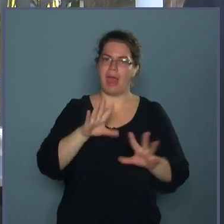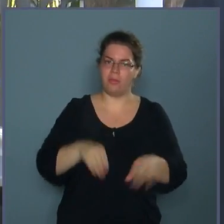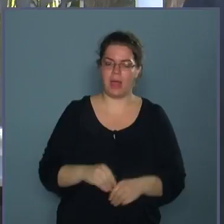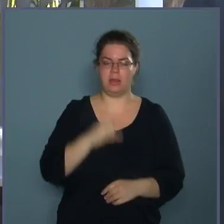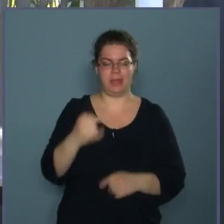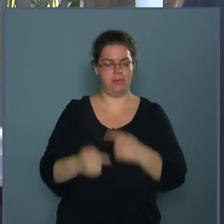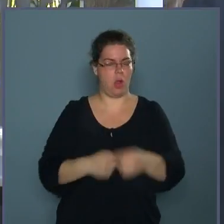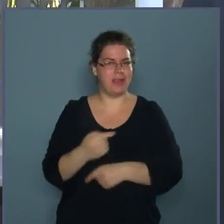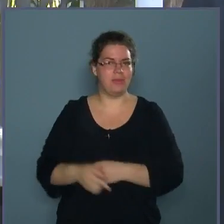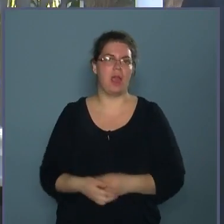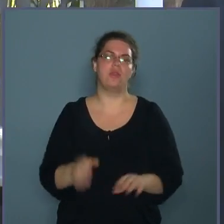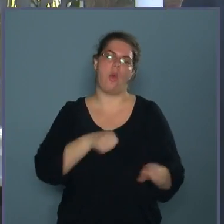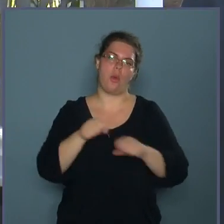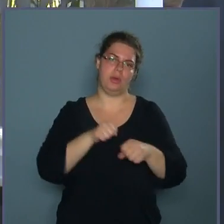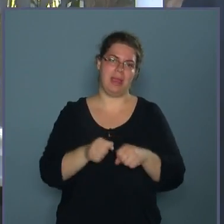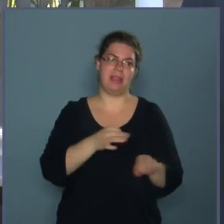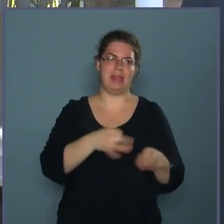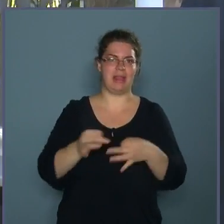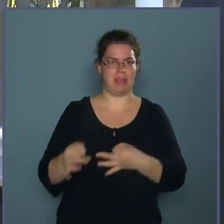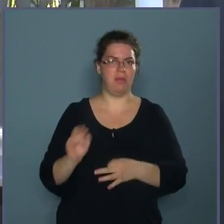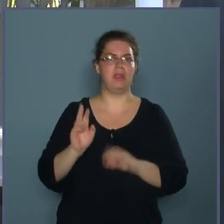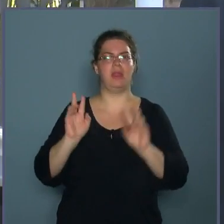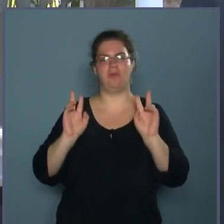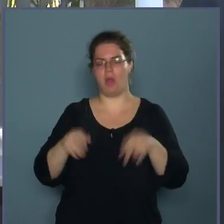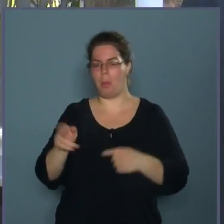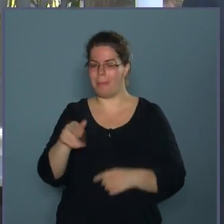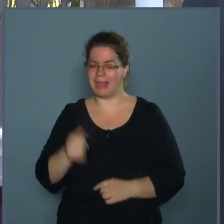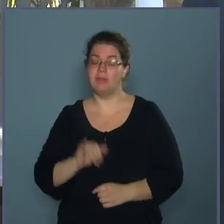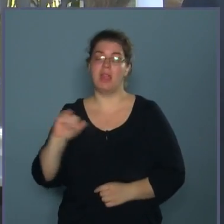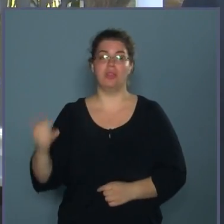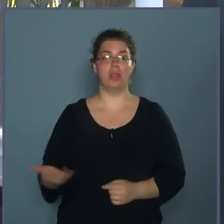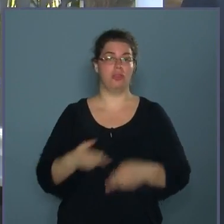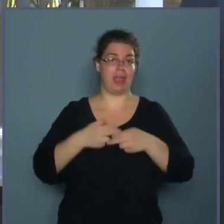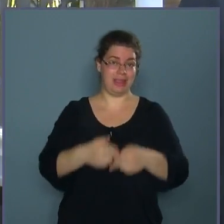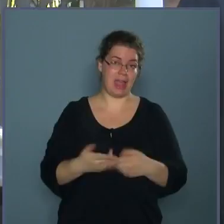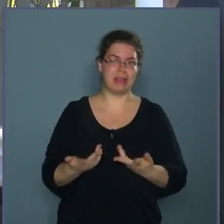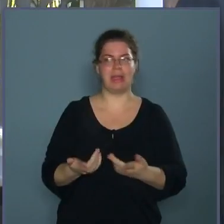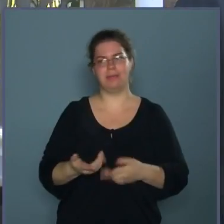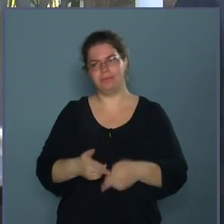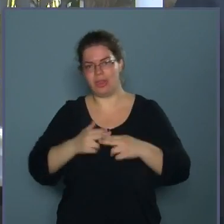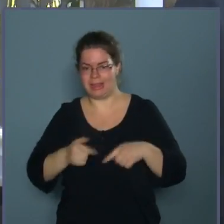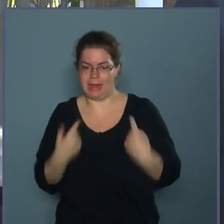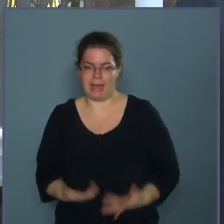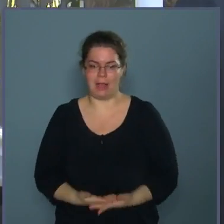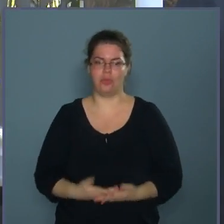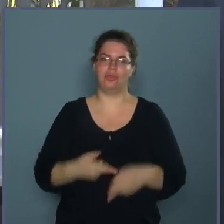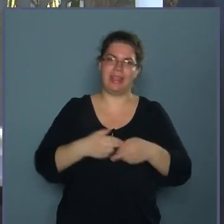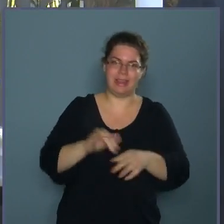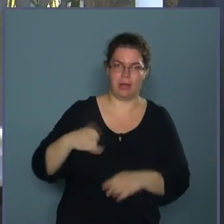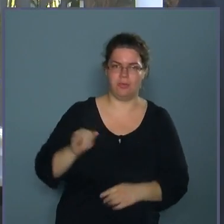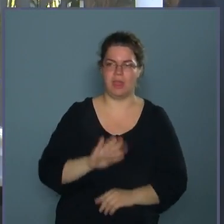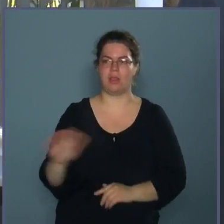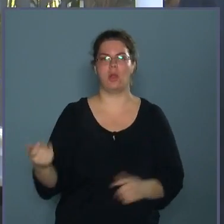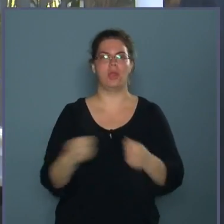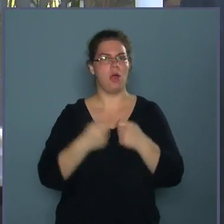az önkormányzat rendezvényére szóló meghívást, és segítetek nekünk, segítetek a fiataloknak